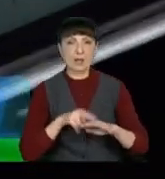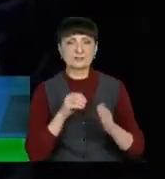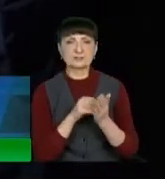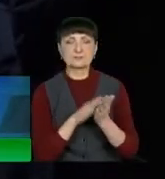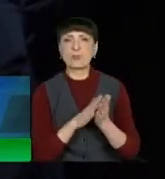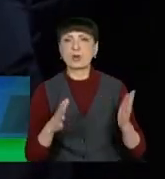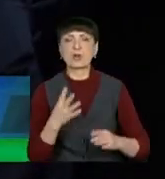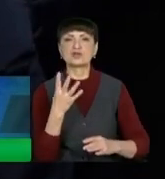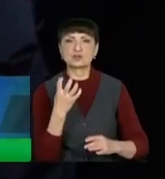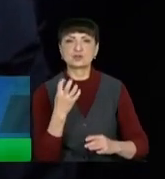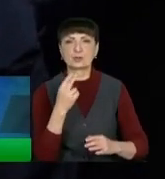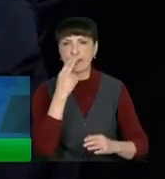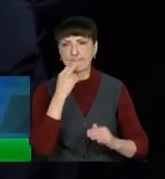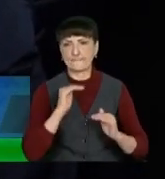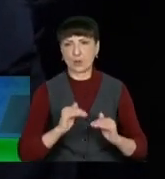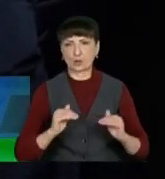более 400 подростков.